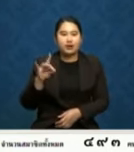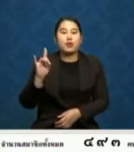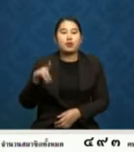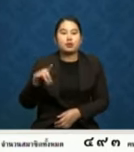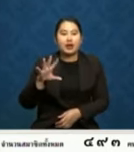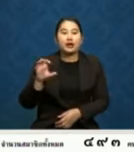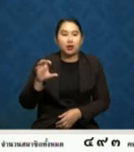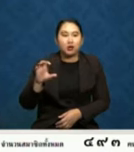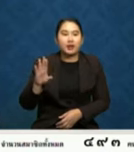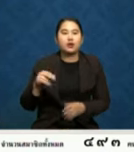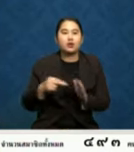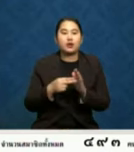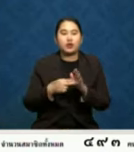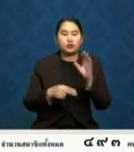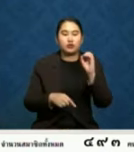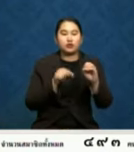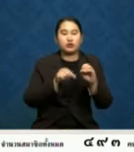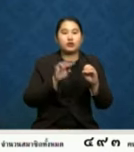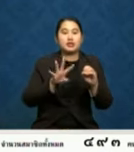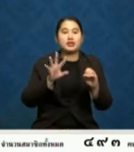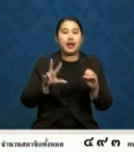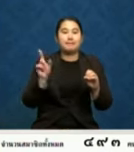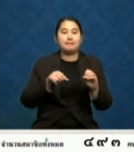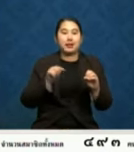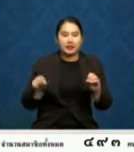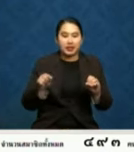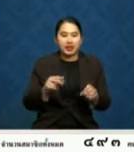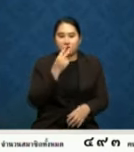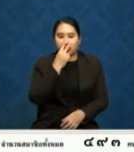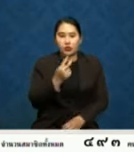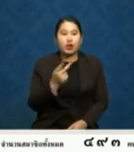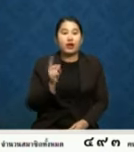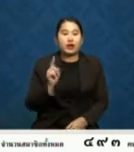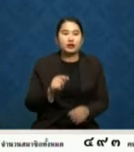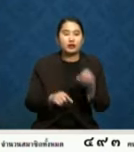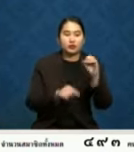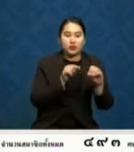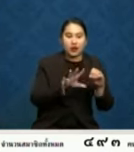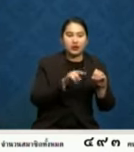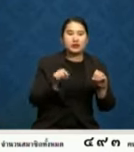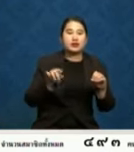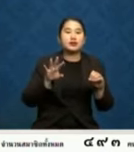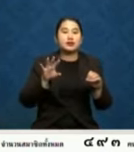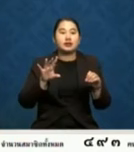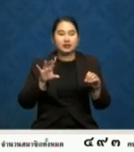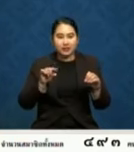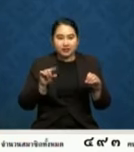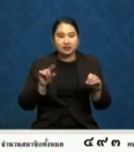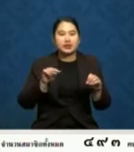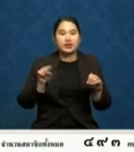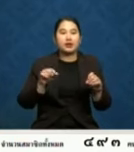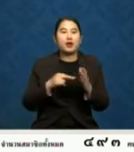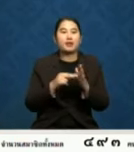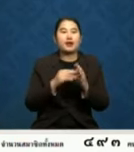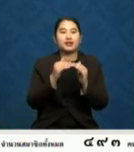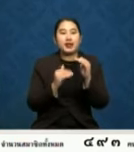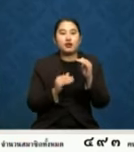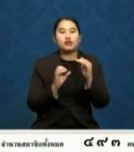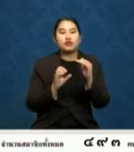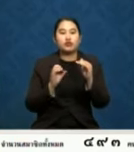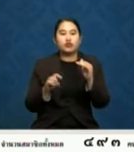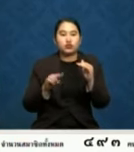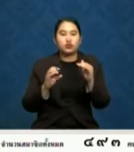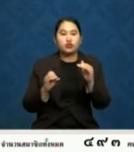คิดเป็นร้อยละ 0.43ครับท่านประธานถ้าเทียบกับ 0.5 -20นะครับก็ต่างกันไปที่ 0.07